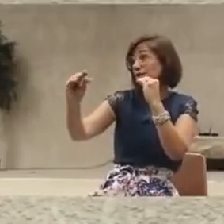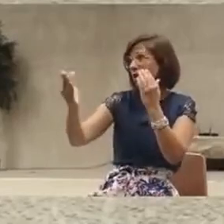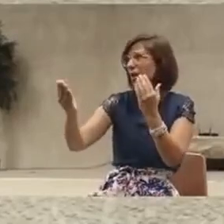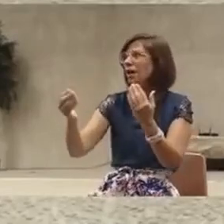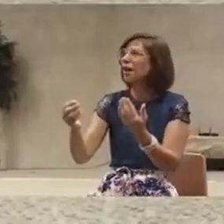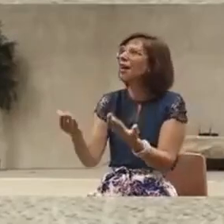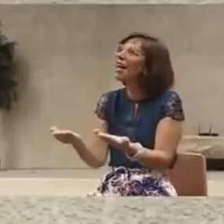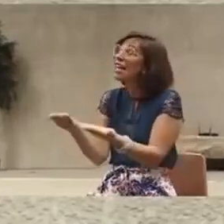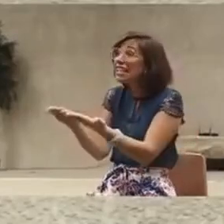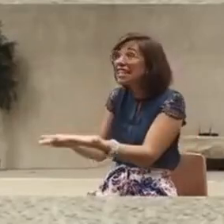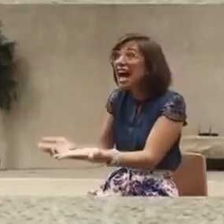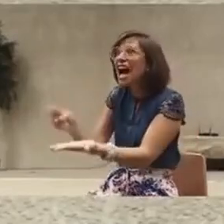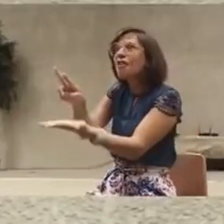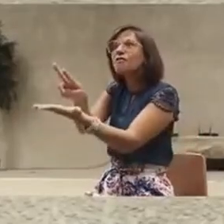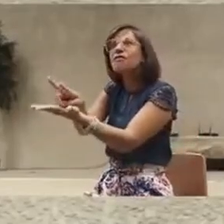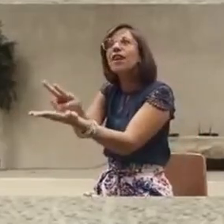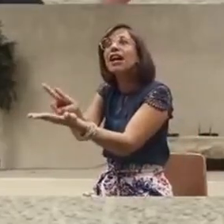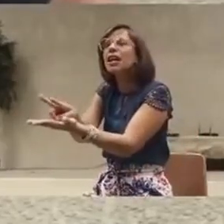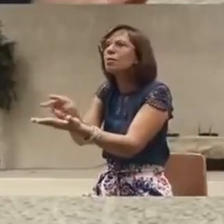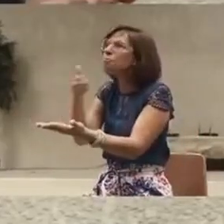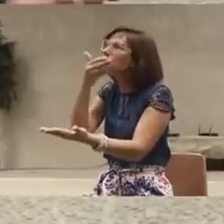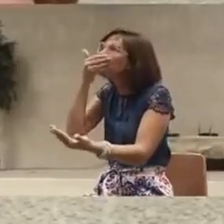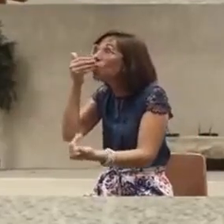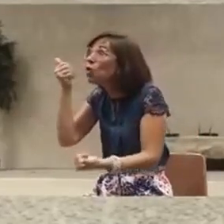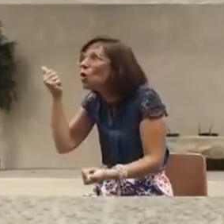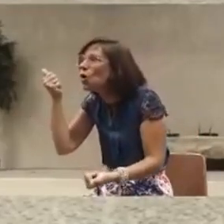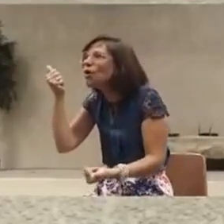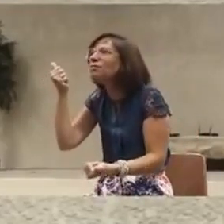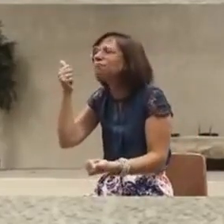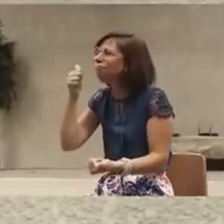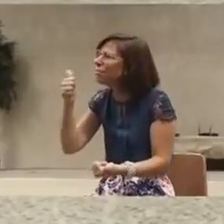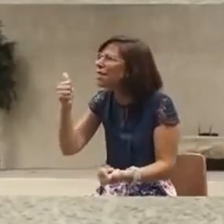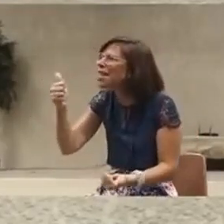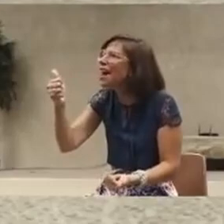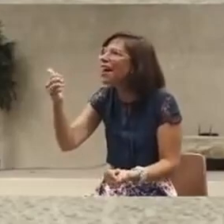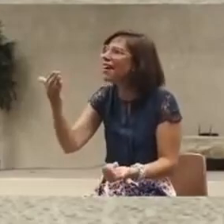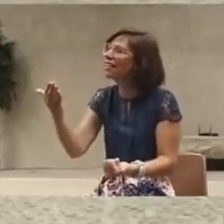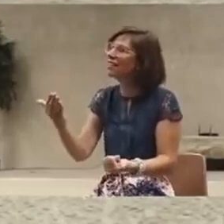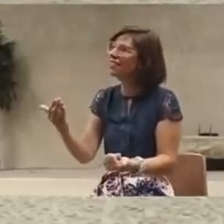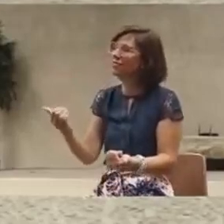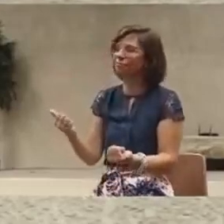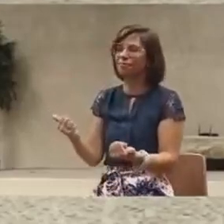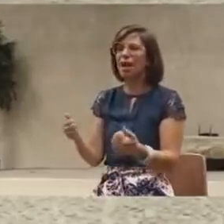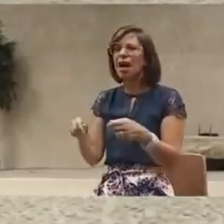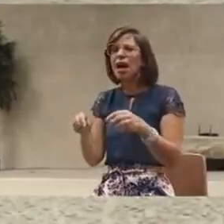meilleure. Amen. Regardez, les femmes qui, au lendemain